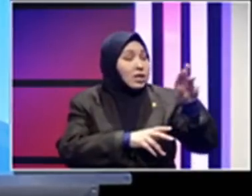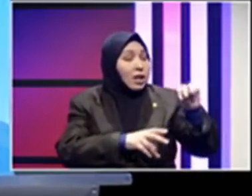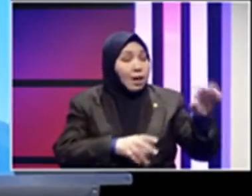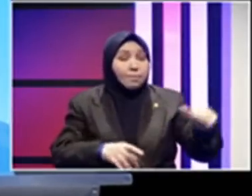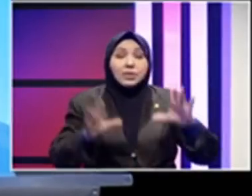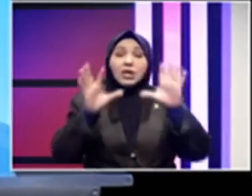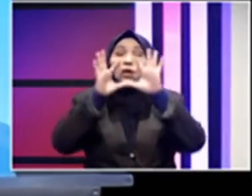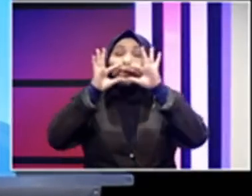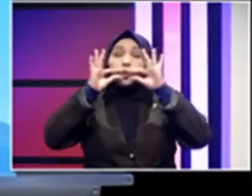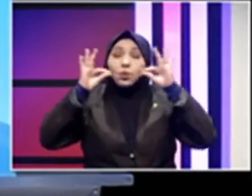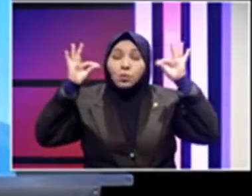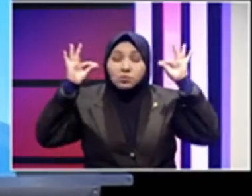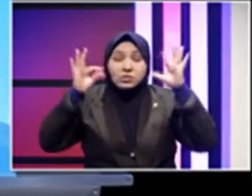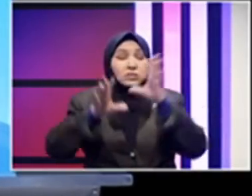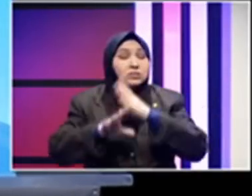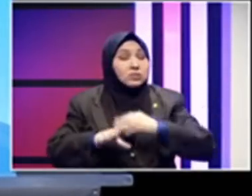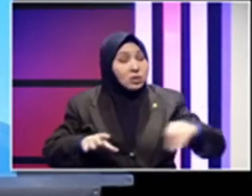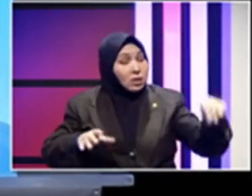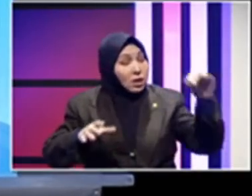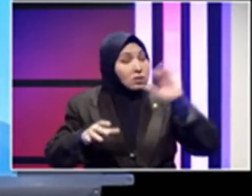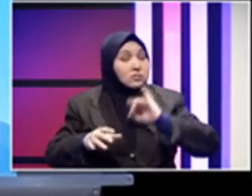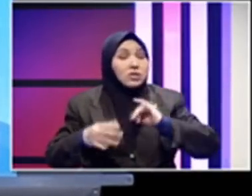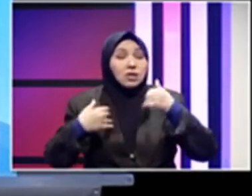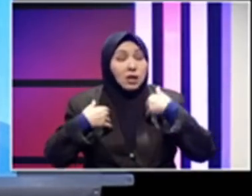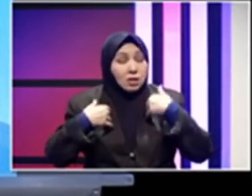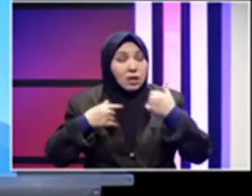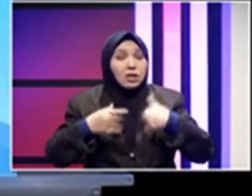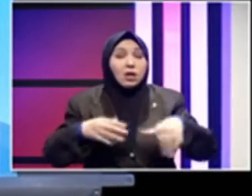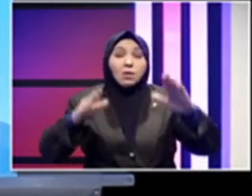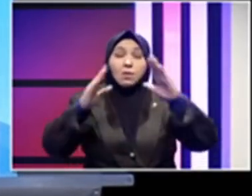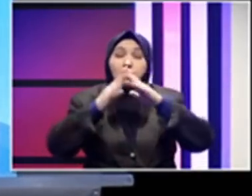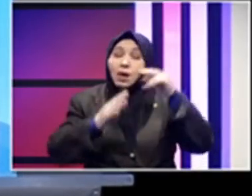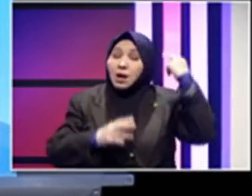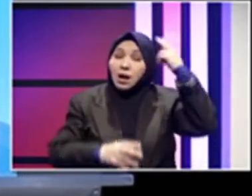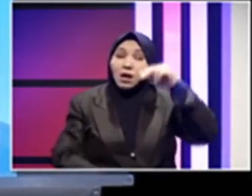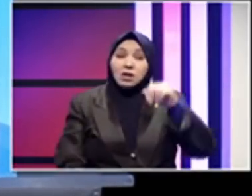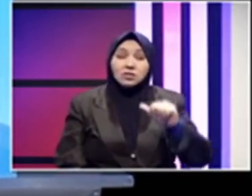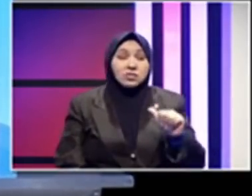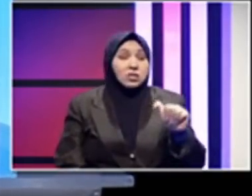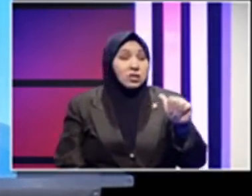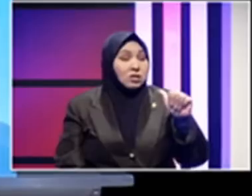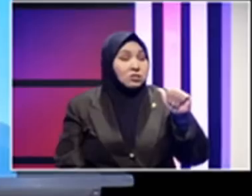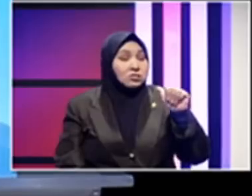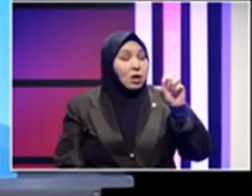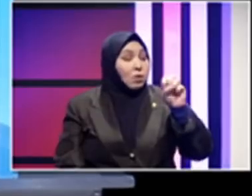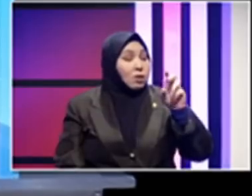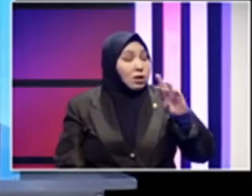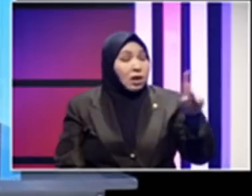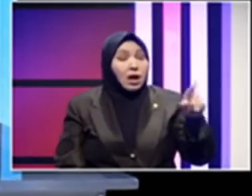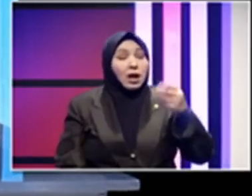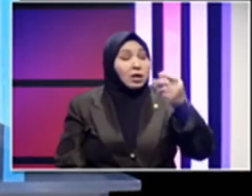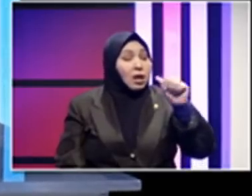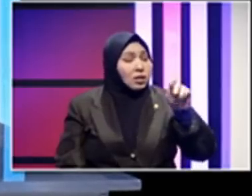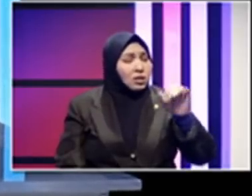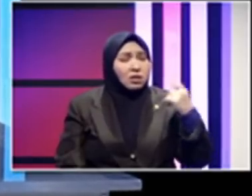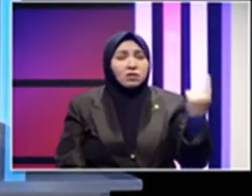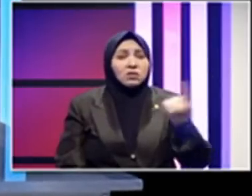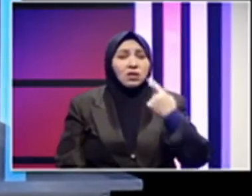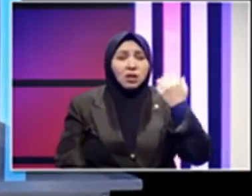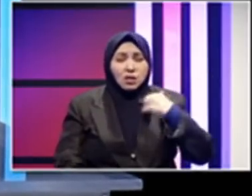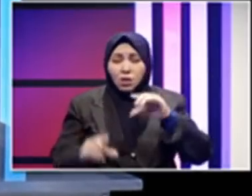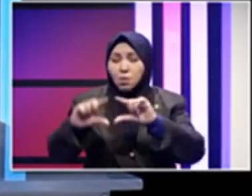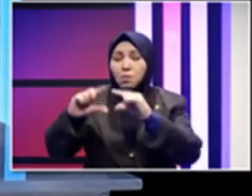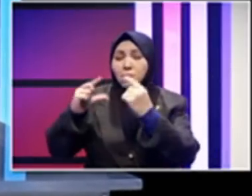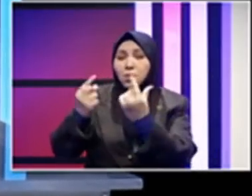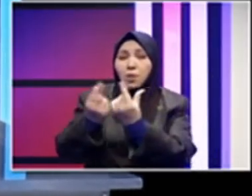Kuching, Matang Jaya kan, dan sempat singgah ke rumah ngaji Ustazah Hayati. Yang senantiasa dia ada kumpulan, buat